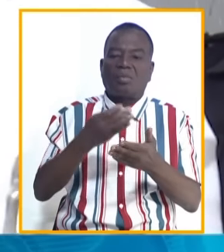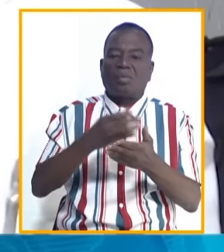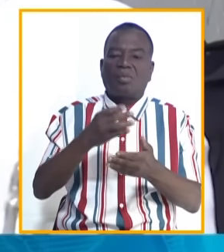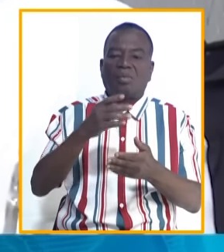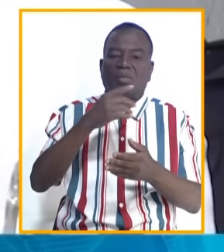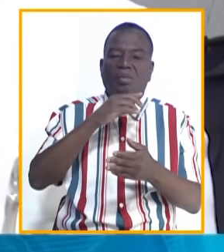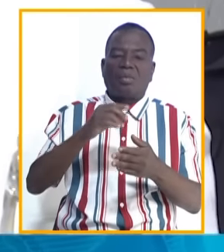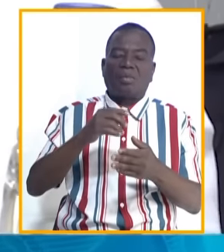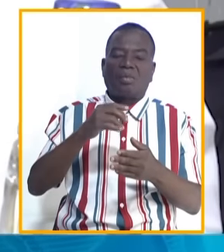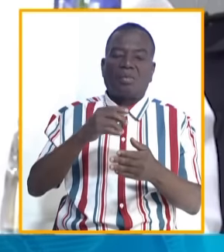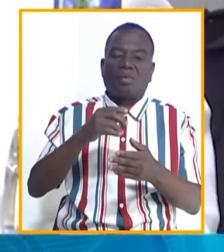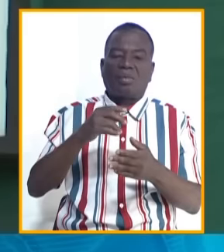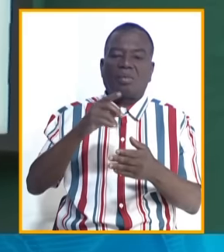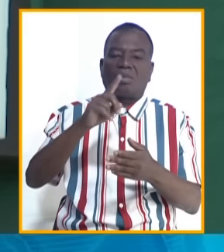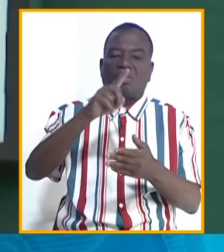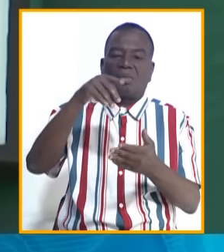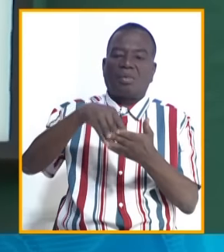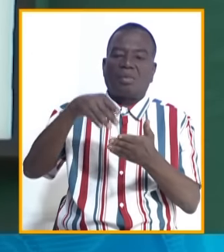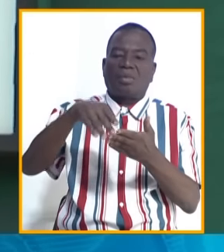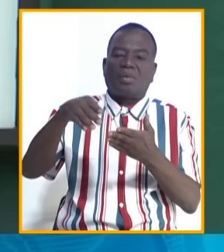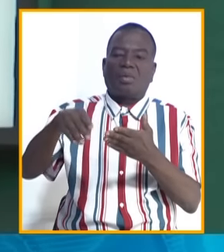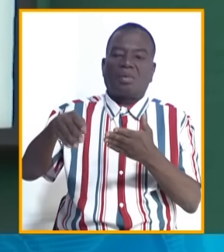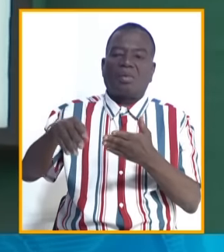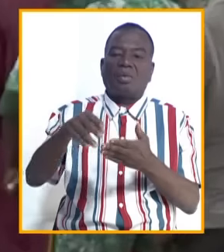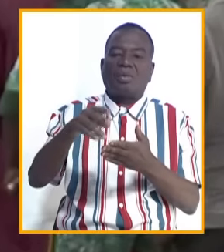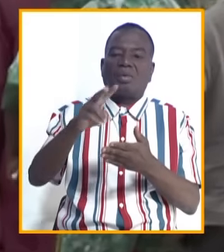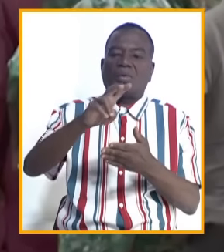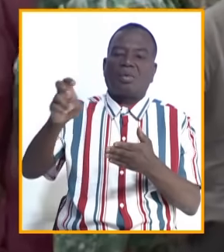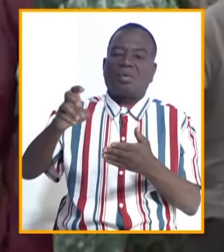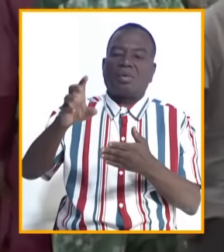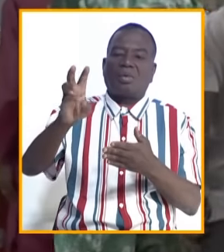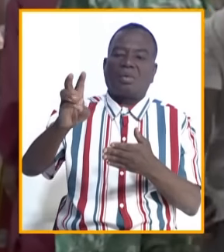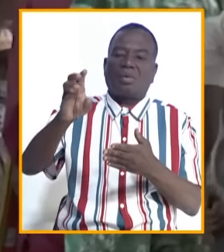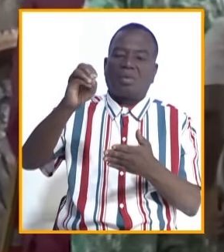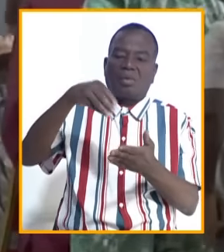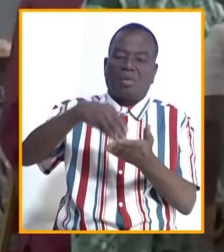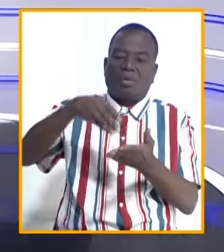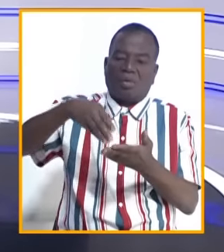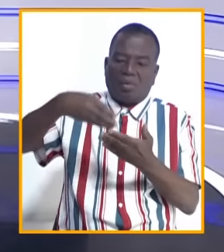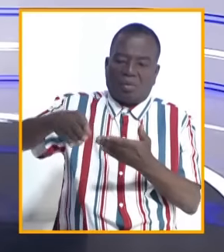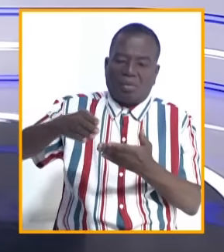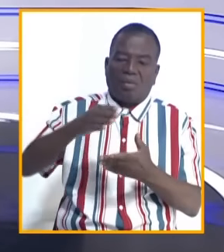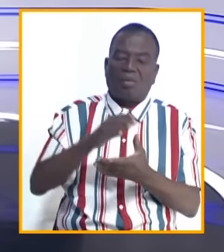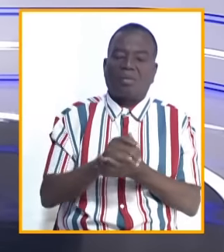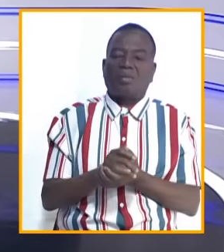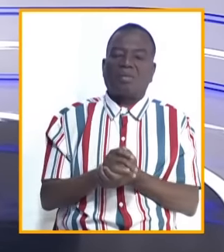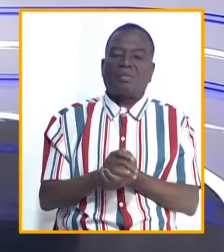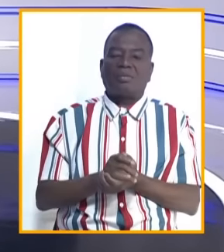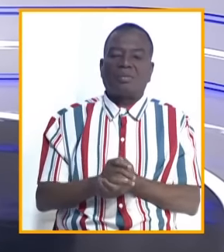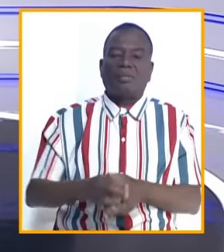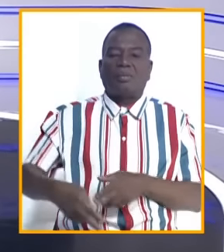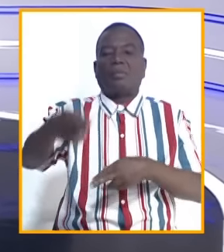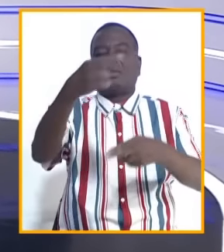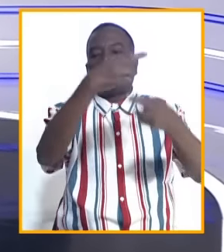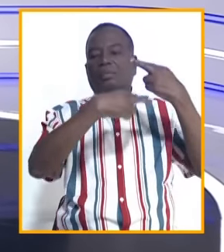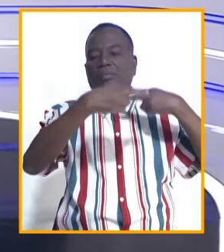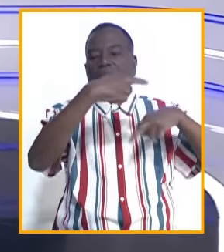commune est estimé à 1 milliard 260 millions de francs CFA. De retour